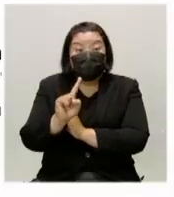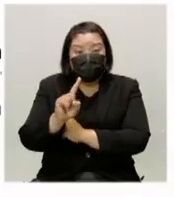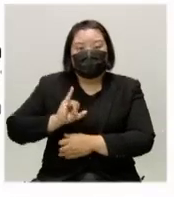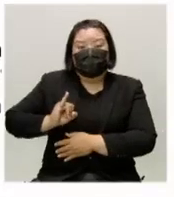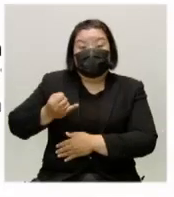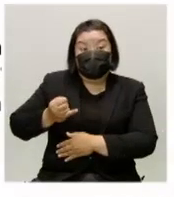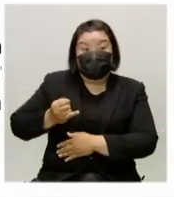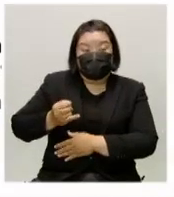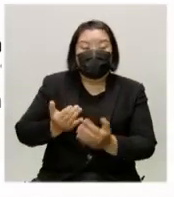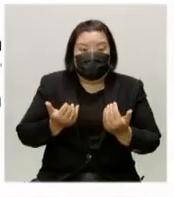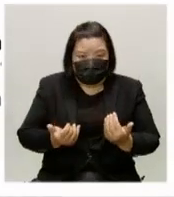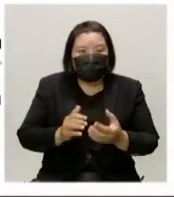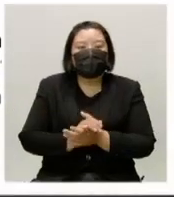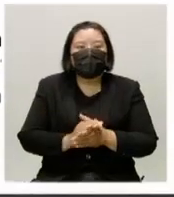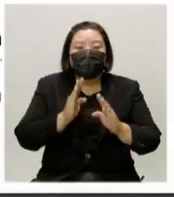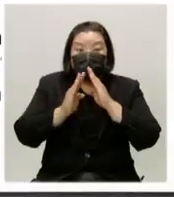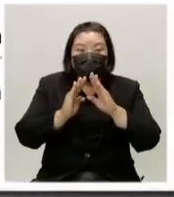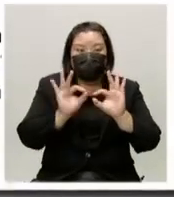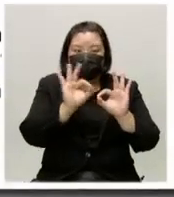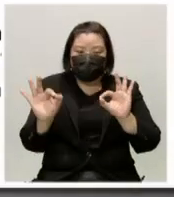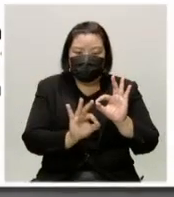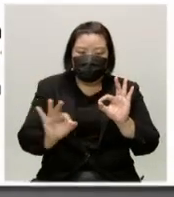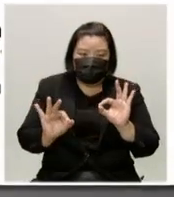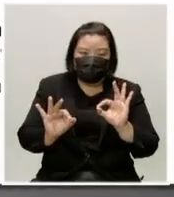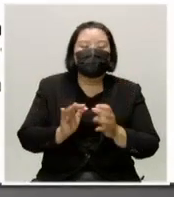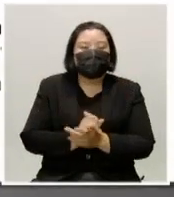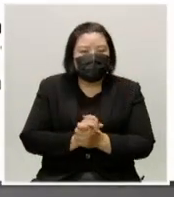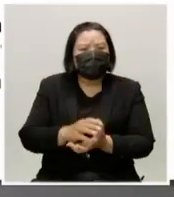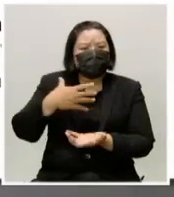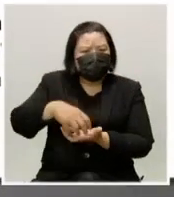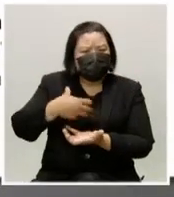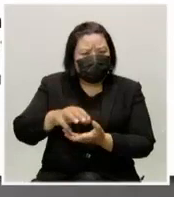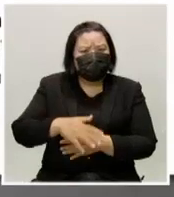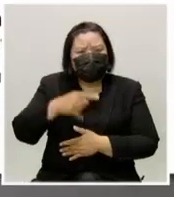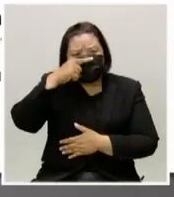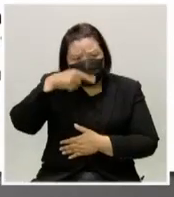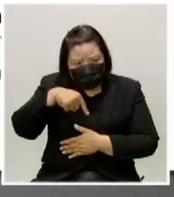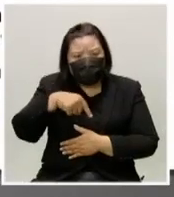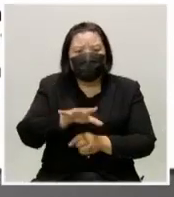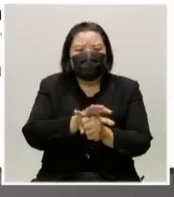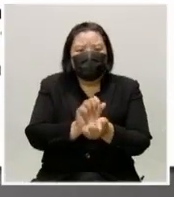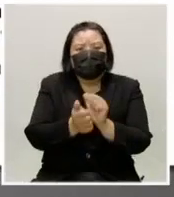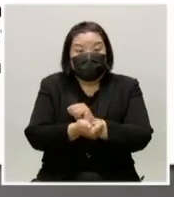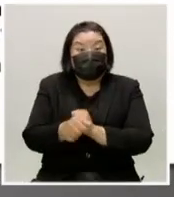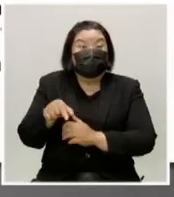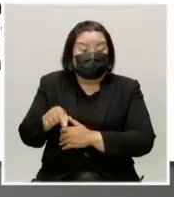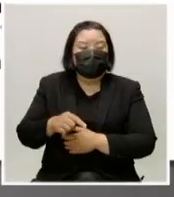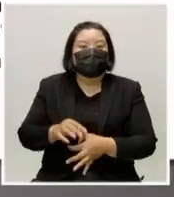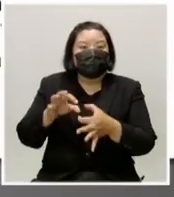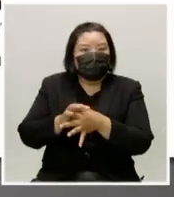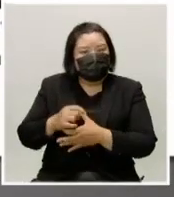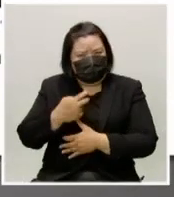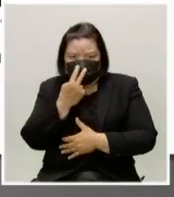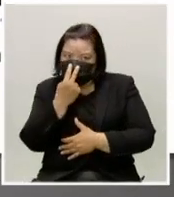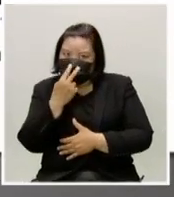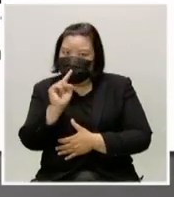วันนี้ท่านโพสต์ข้อความใน Facebook ส่วนตัวค่ะระบุว่าสายพันธุ์ไทยผ่านอียิปต์เลื่อนฐานะเป็นสายพันธุ์ที่น่าส